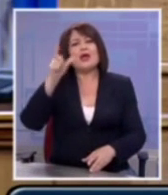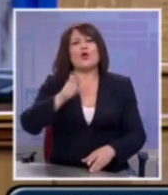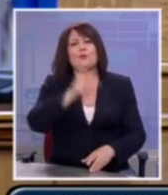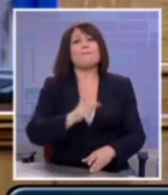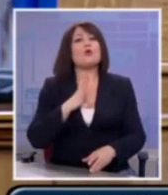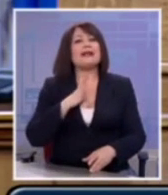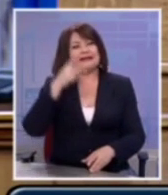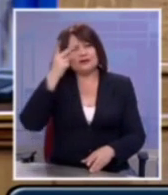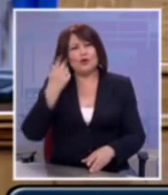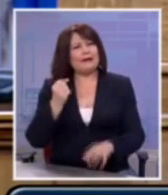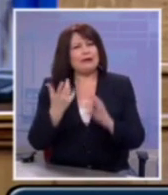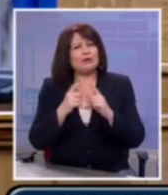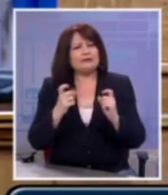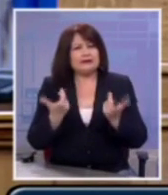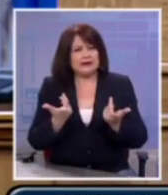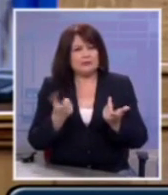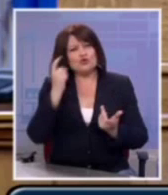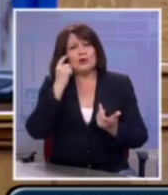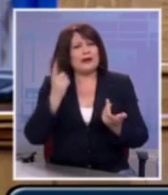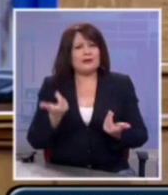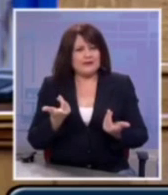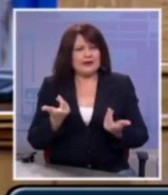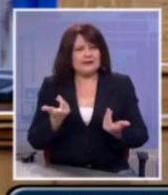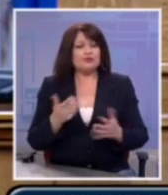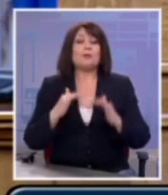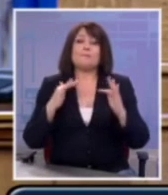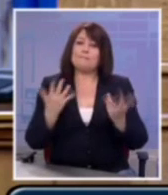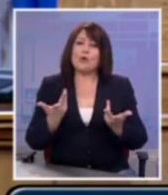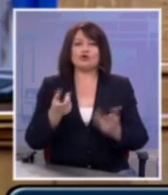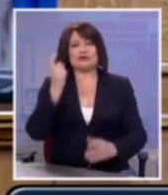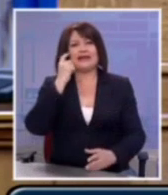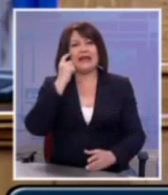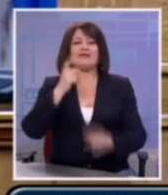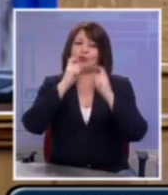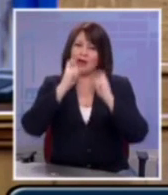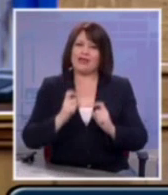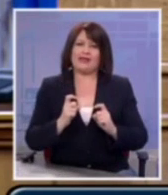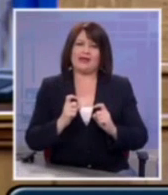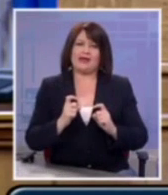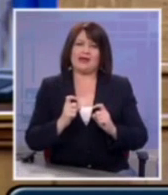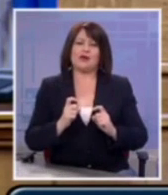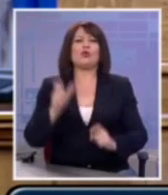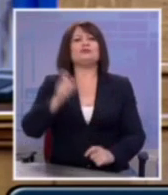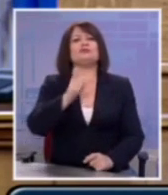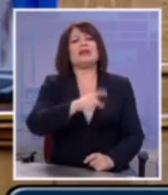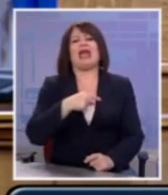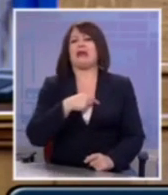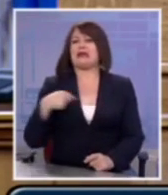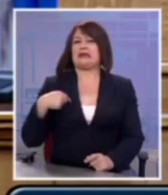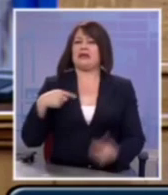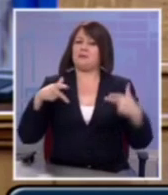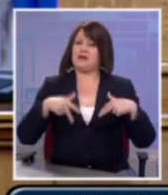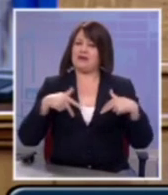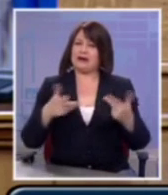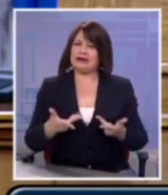οι πολίτες, από το πώς αντιλαμβάνονται το καθήκον οι ηγεσίες, από